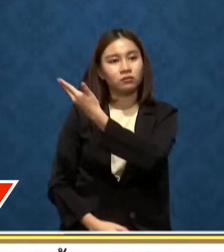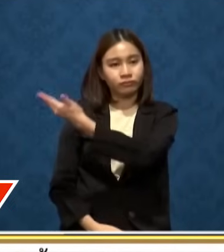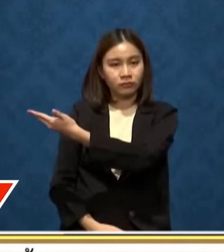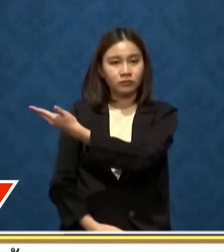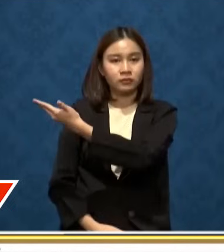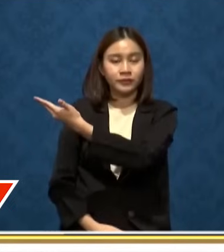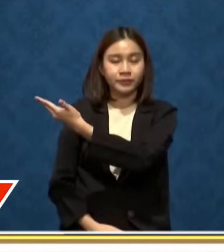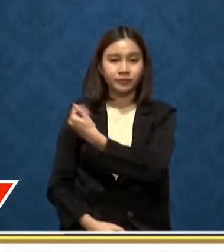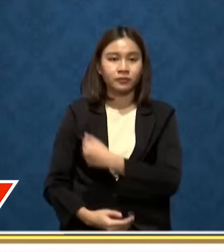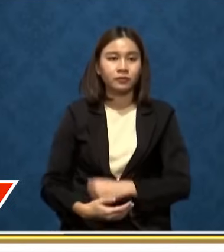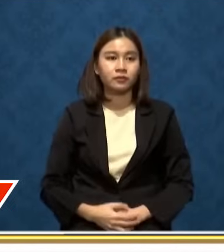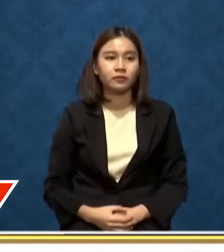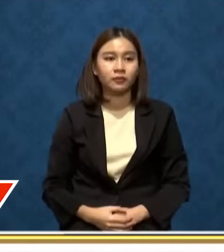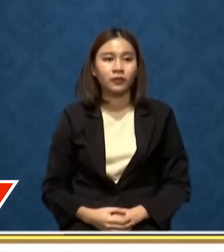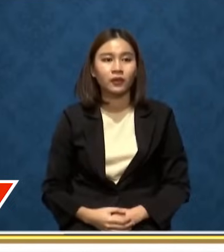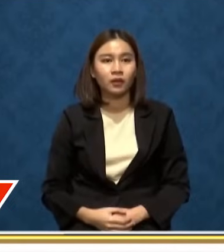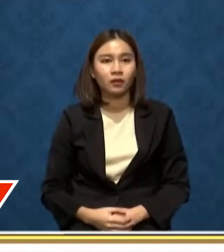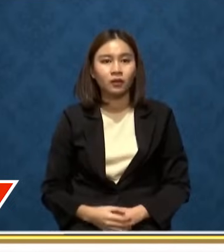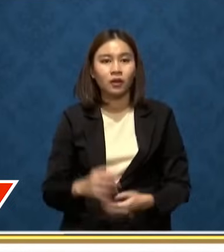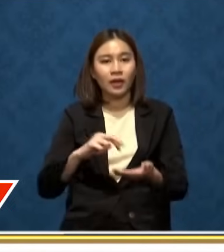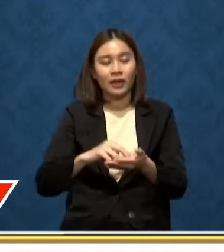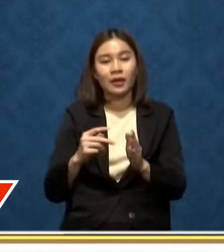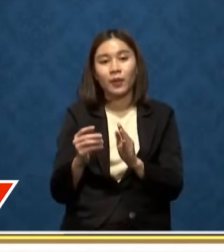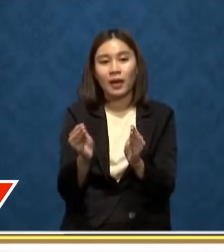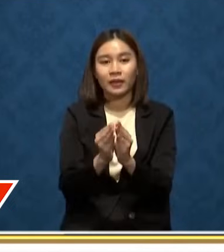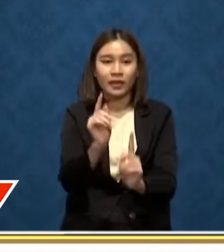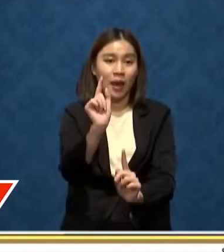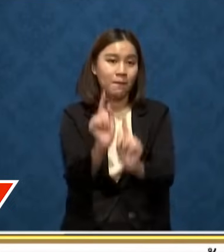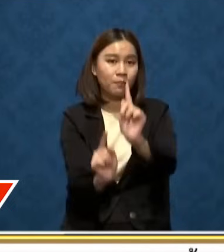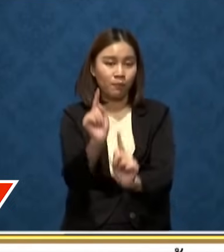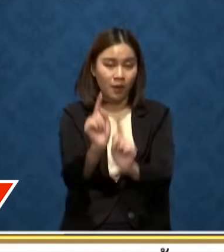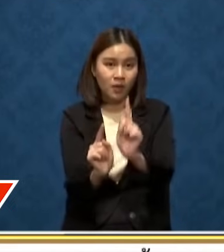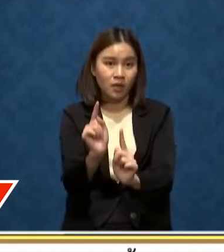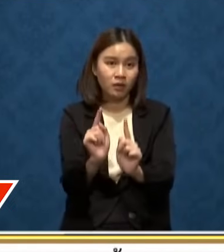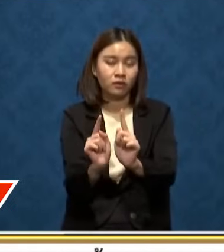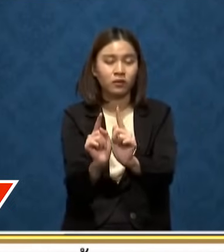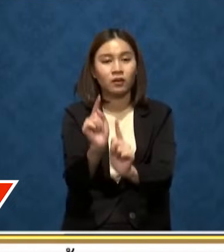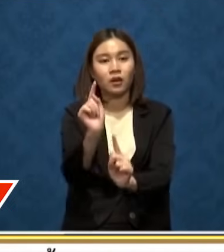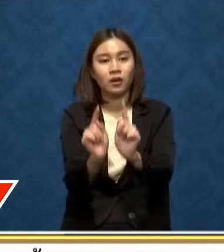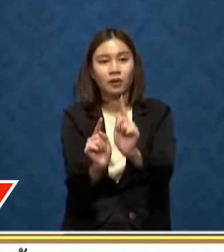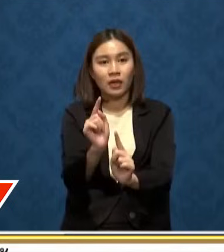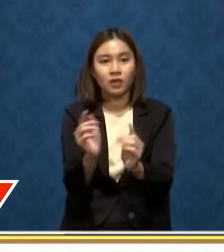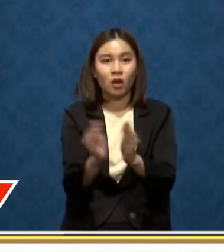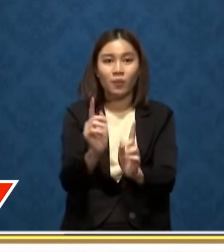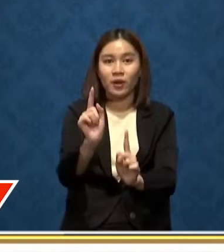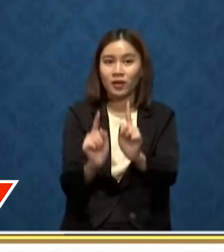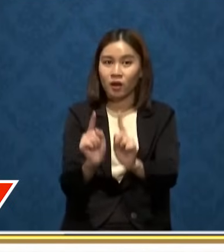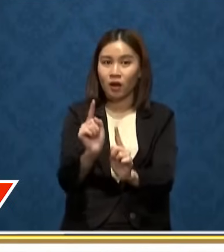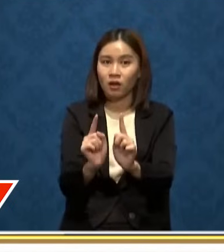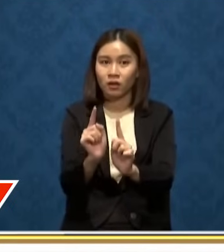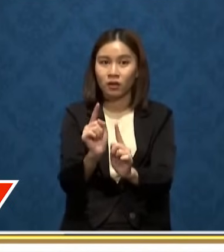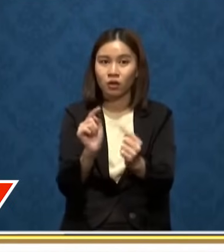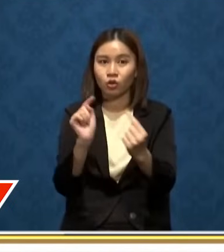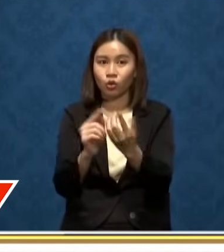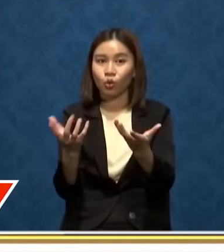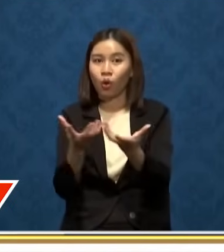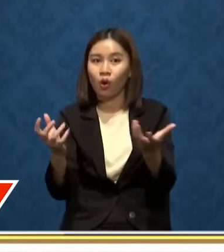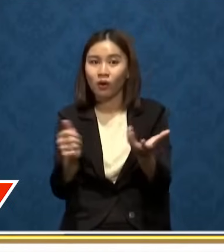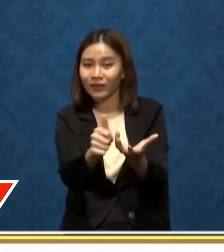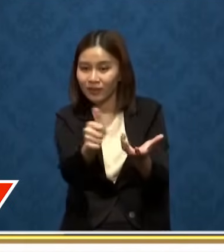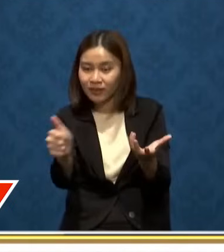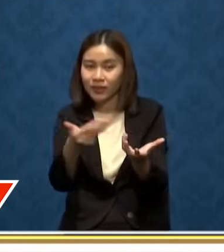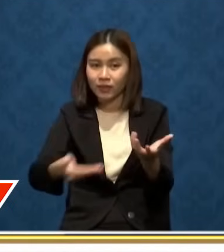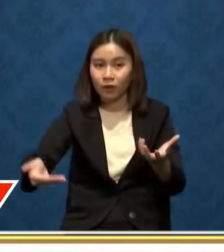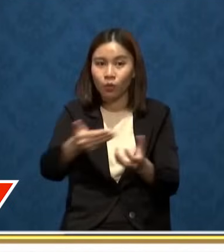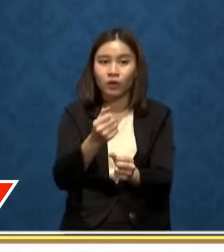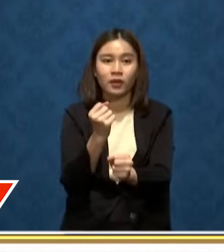คำตอบมันคือเรตติ้งมันคือตัวชี้วัดมันคือผลตอบแทนผลิตภัณฑ์ดีๆที่ท่าน